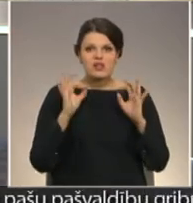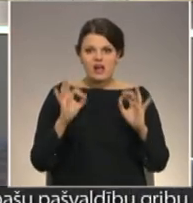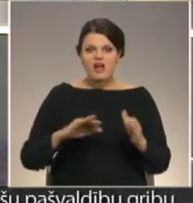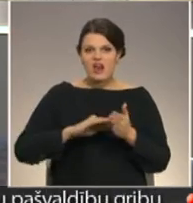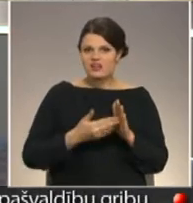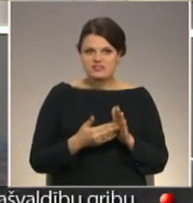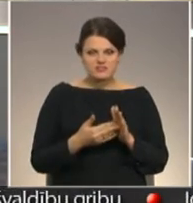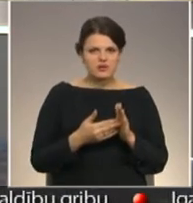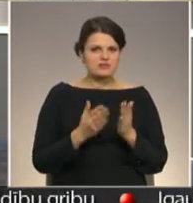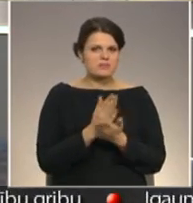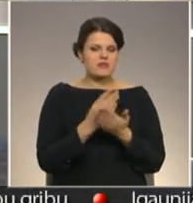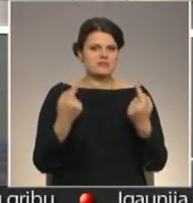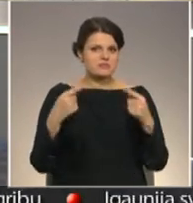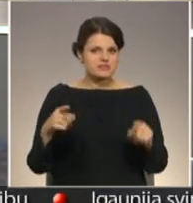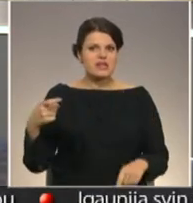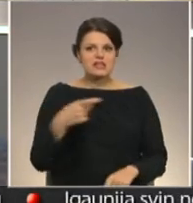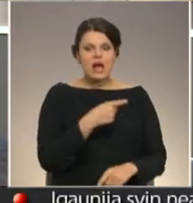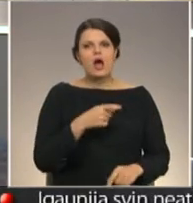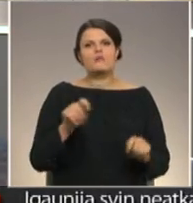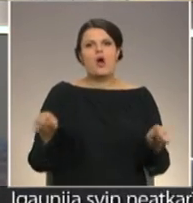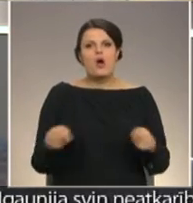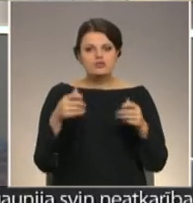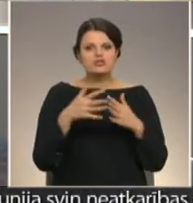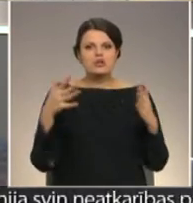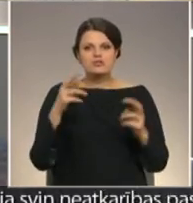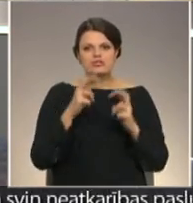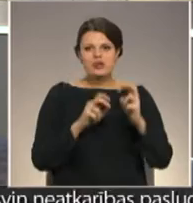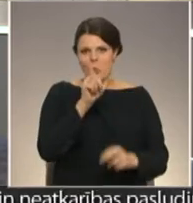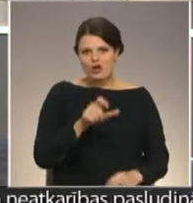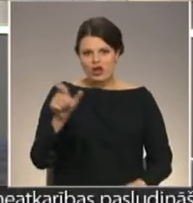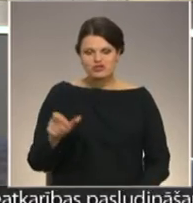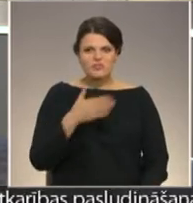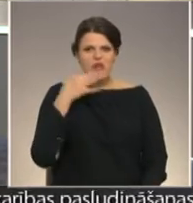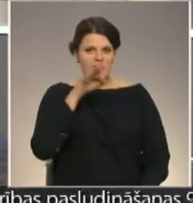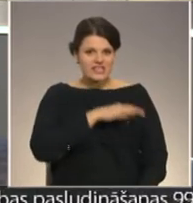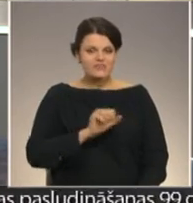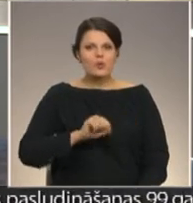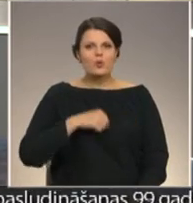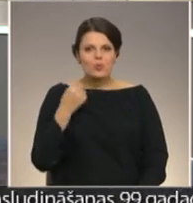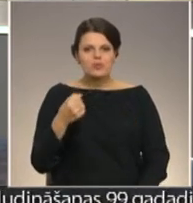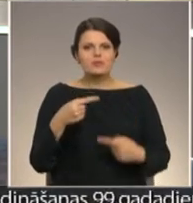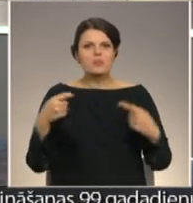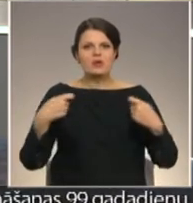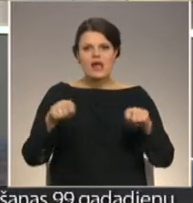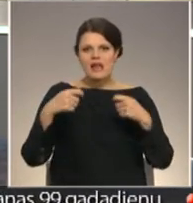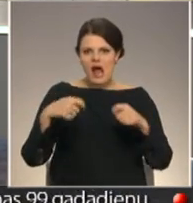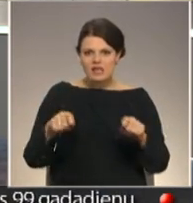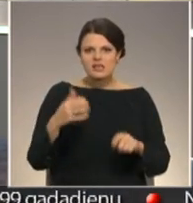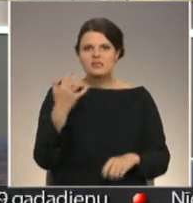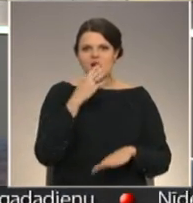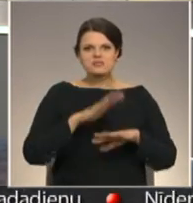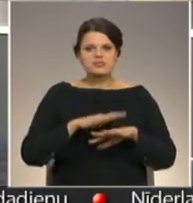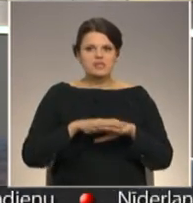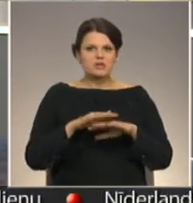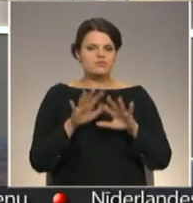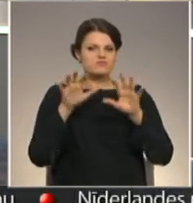izrādījās ne to tāda, kā cerēts. Slieku audzēšana daudziem ražotājiem ir nerentabla, jo ir grūtības ar produktu realizāciju un